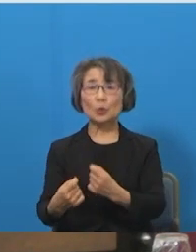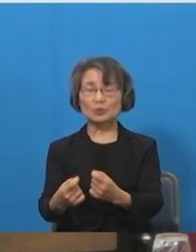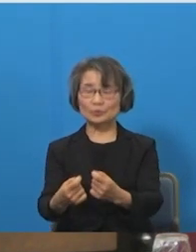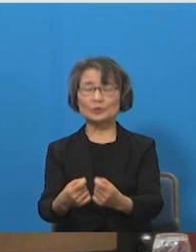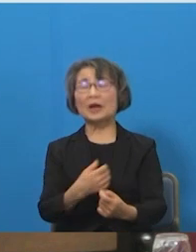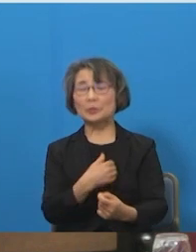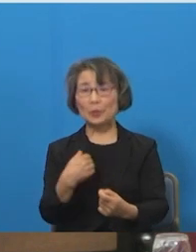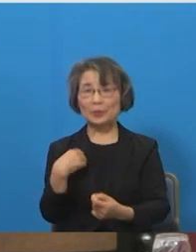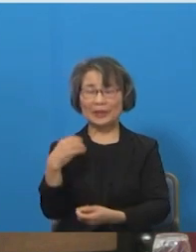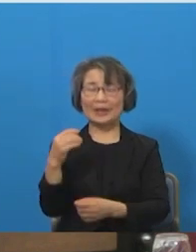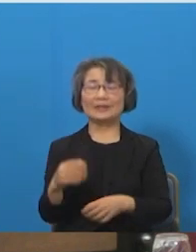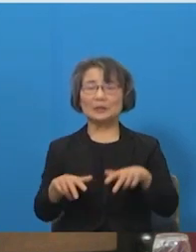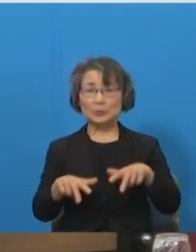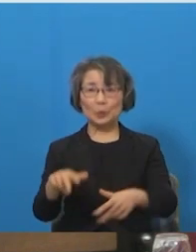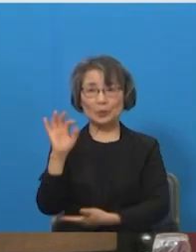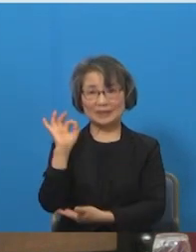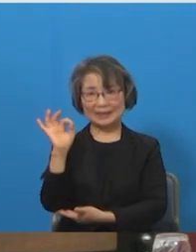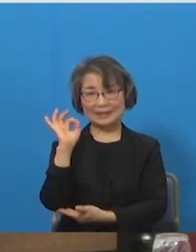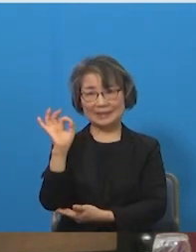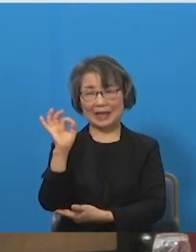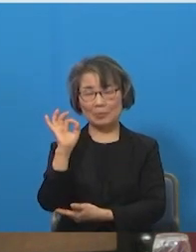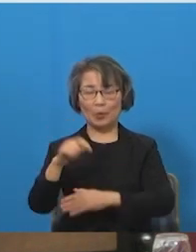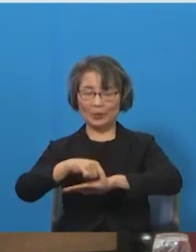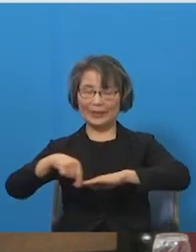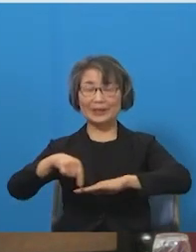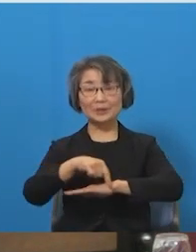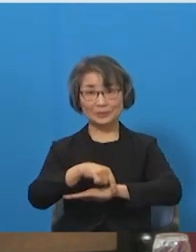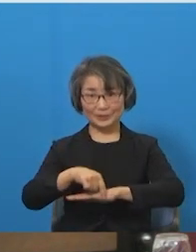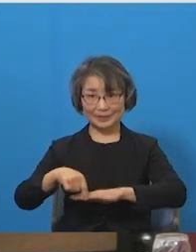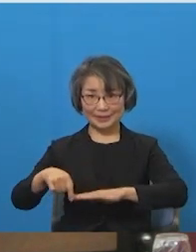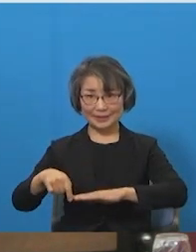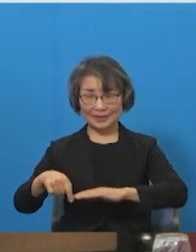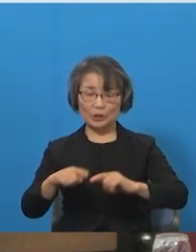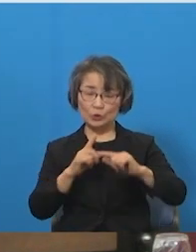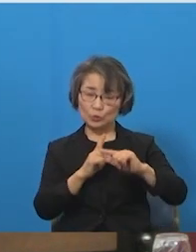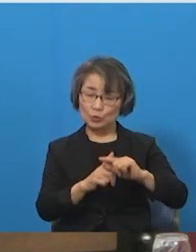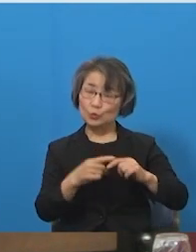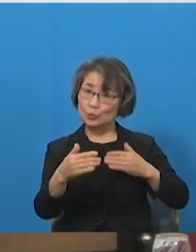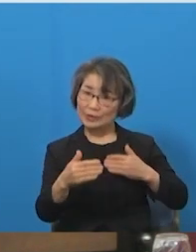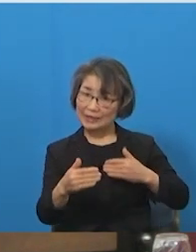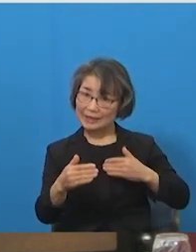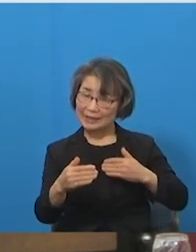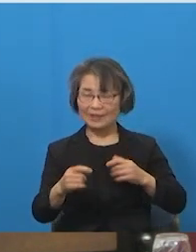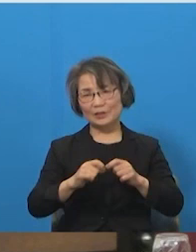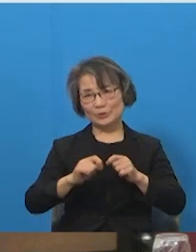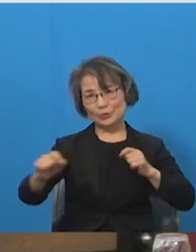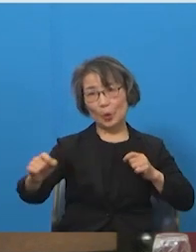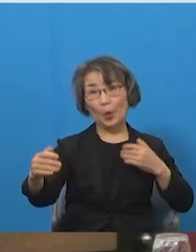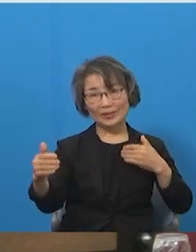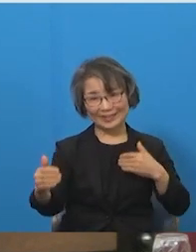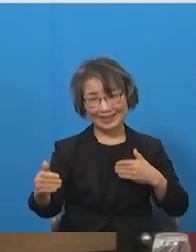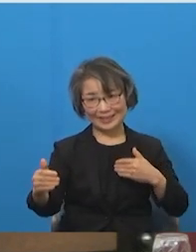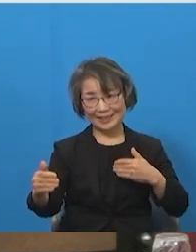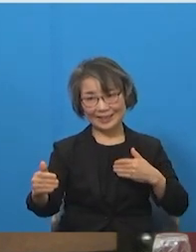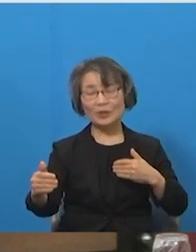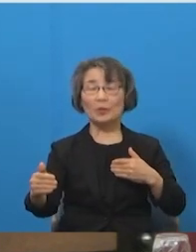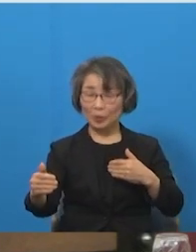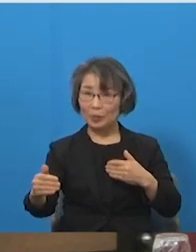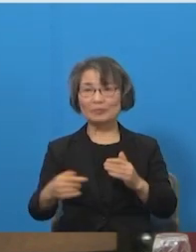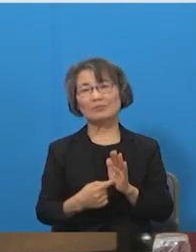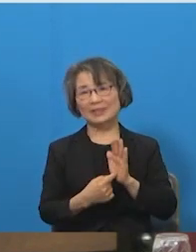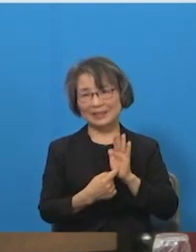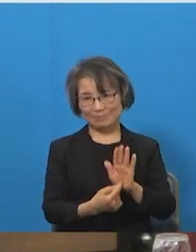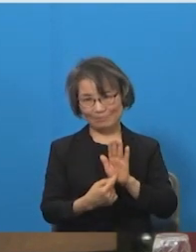財政を推進するための計画の策定に合わせて、中期・長期も見据えた公約の実施時期をお示し